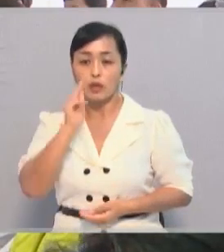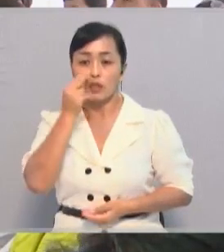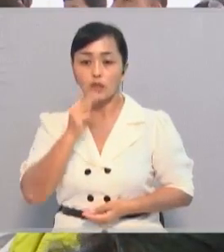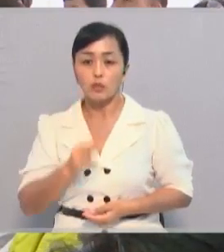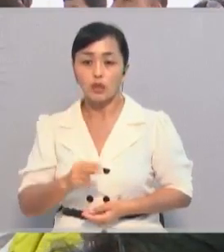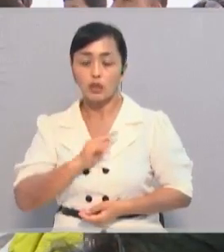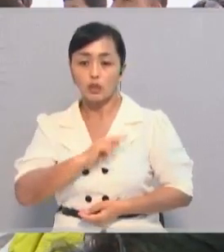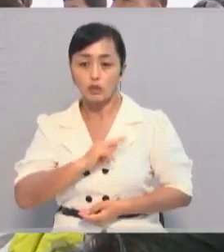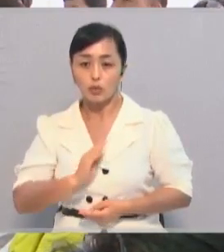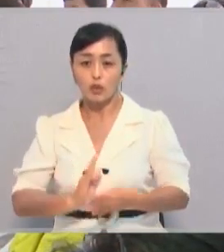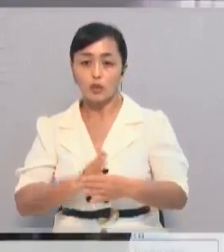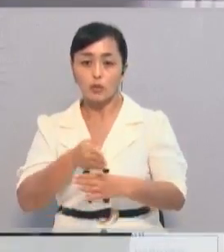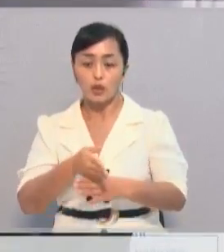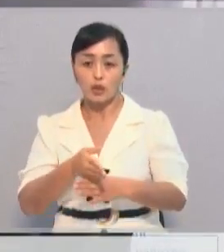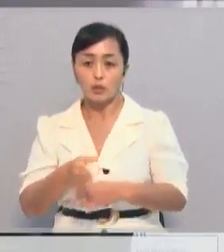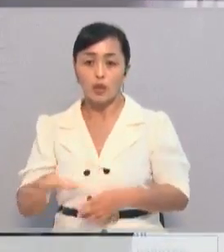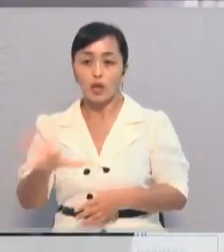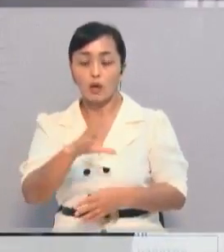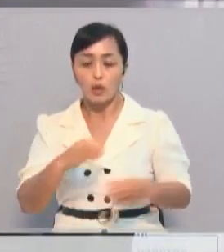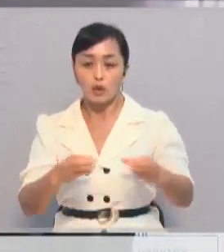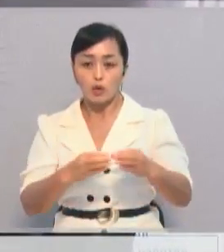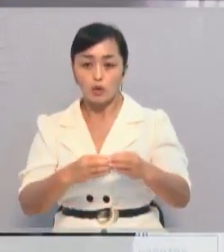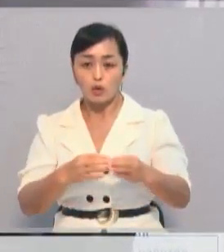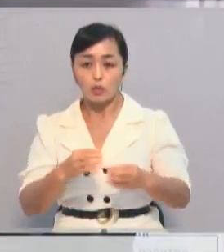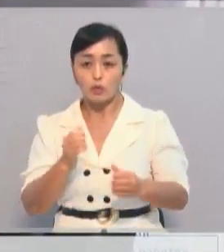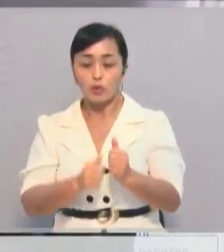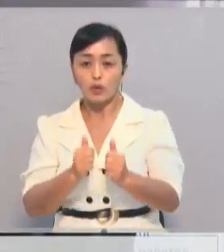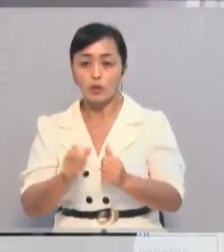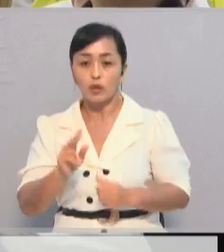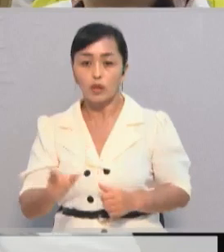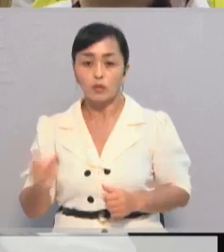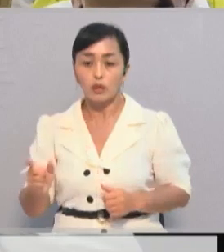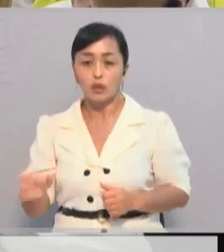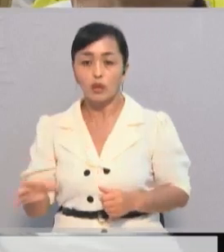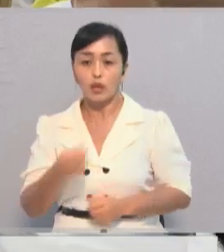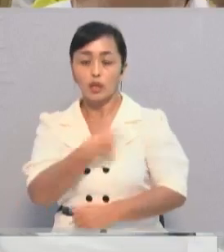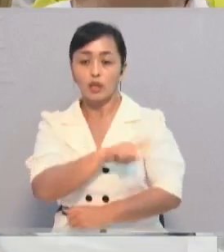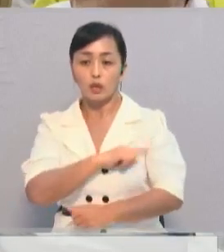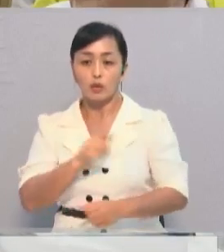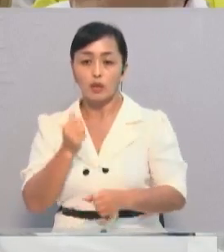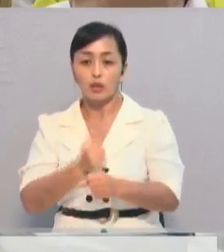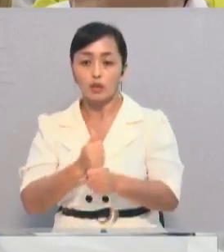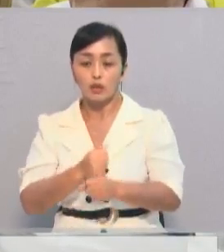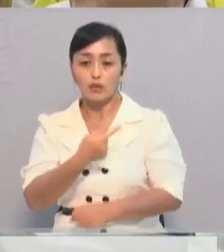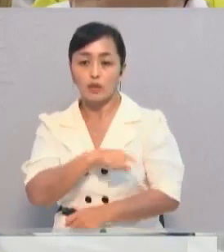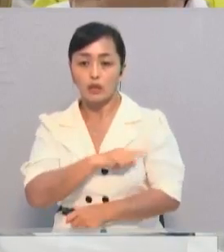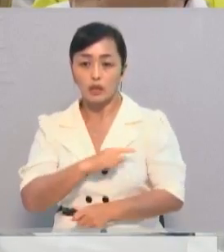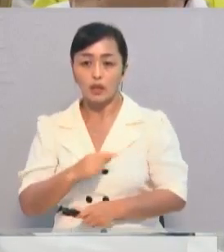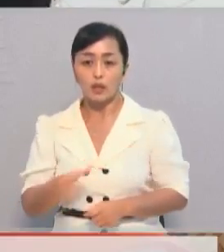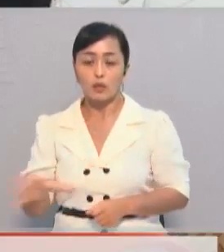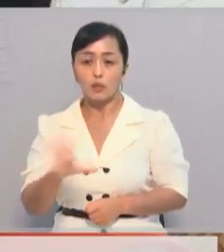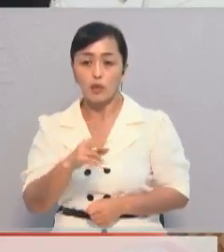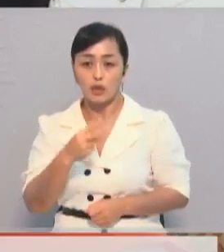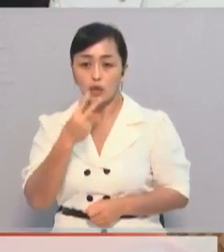Шымкенттегі жұмыс сапары аясында ұлттық ассоциацияның өкілдері, денсаулық сақтау басқармасы қызметкерлері және емхана бас дәрігерлері тәжірибелер орталығы